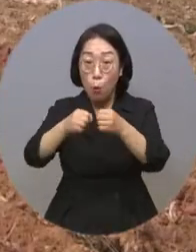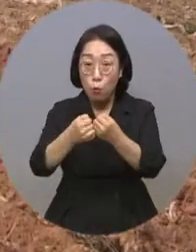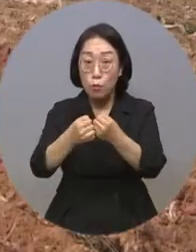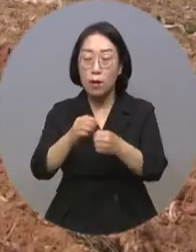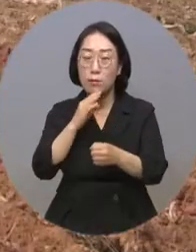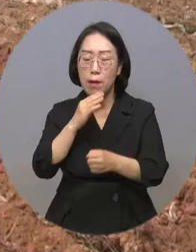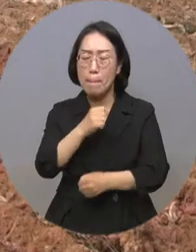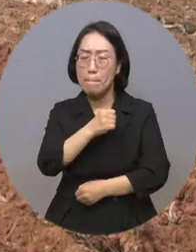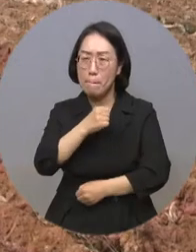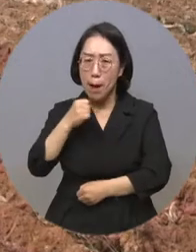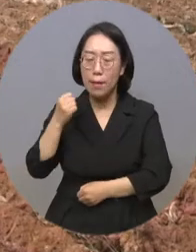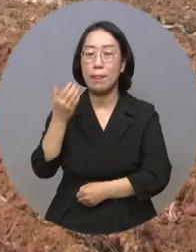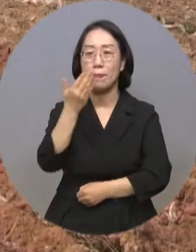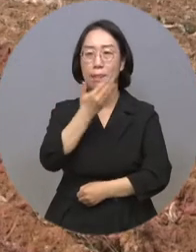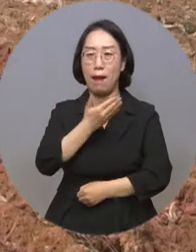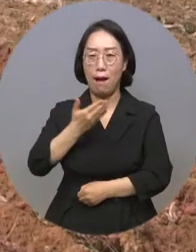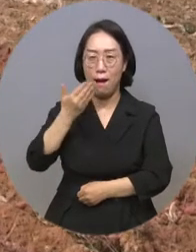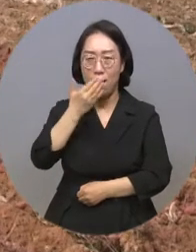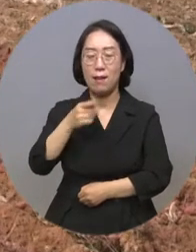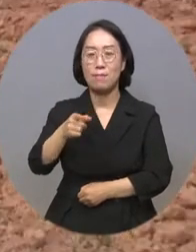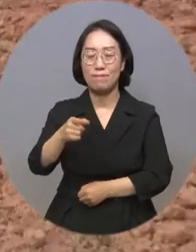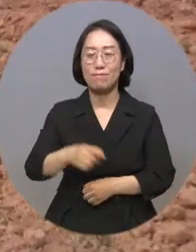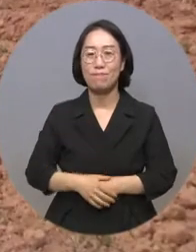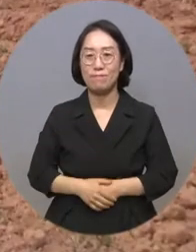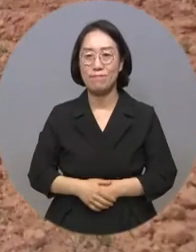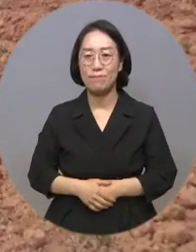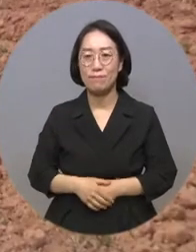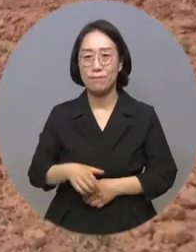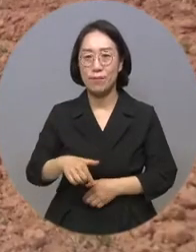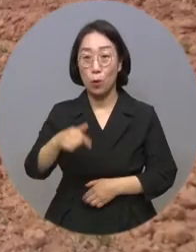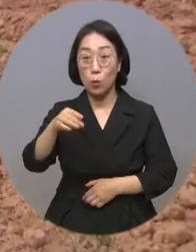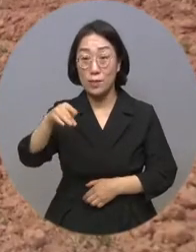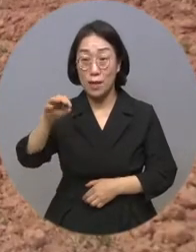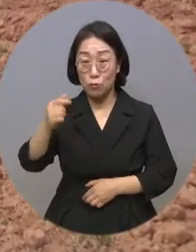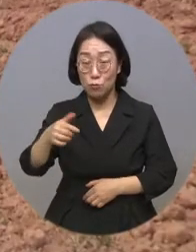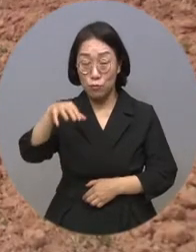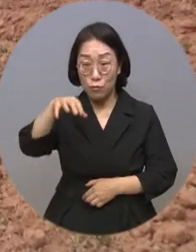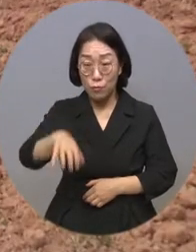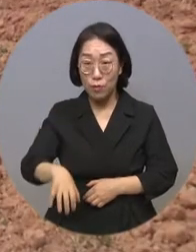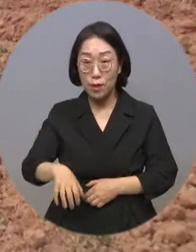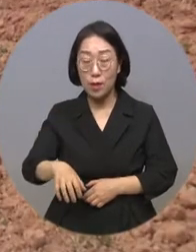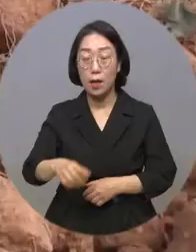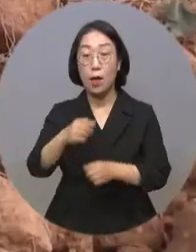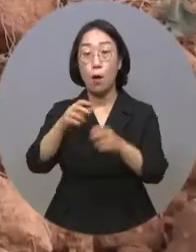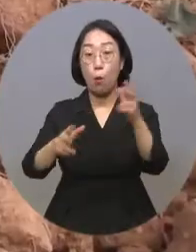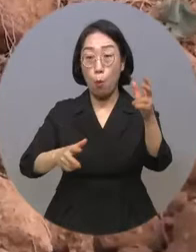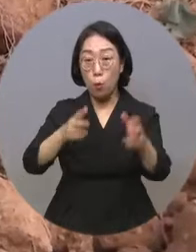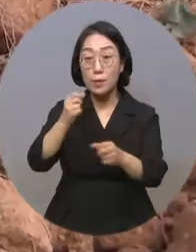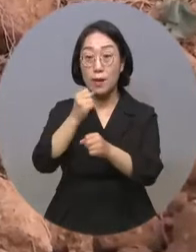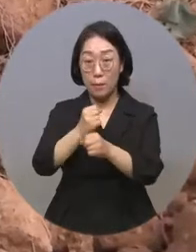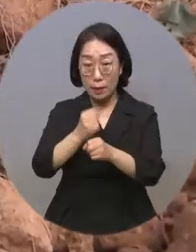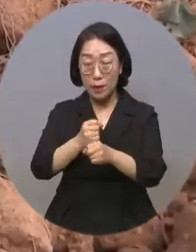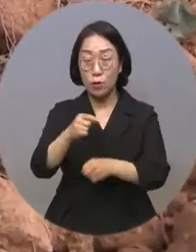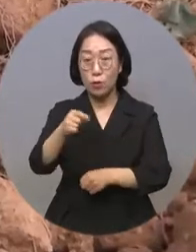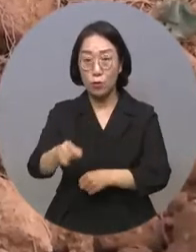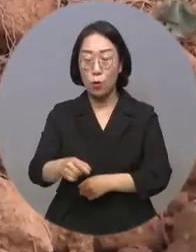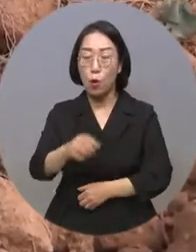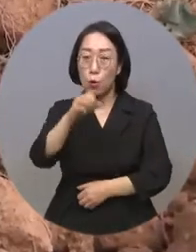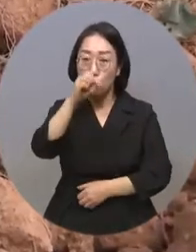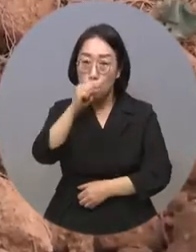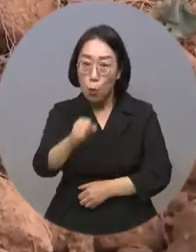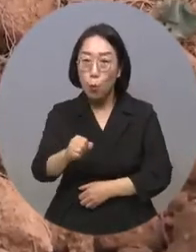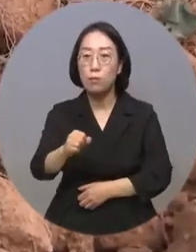깊고 진한 달콤함을 자랑합니다. 고창군은 고구마 가공 공장을 통하여 고창 고구마의